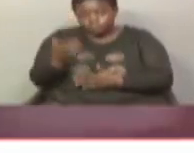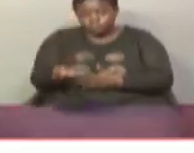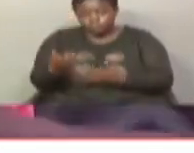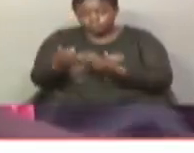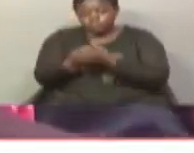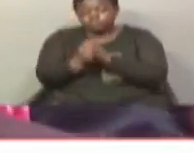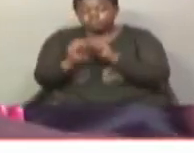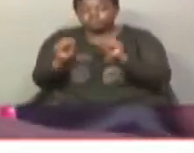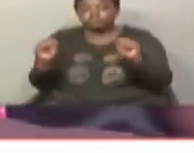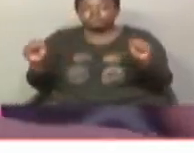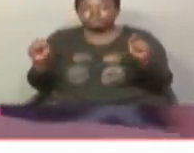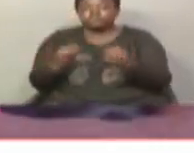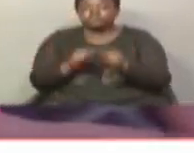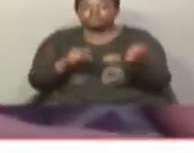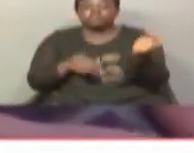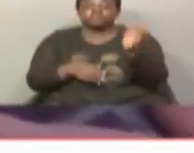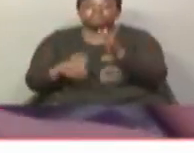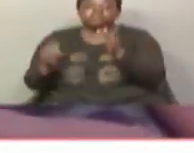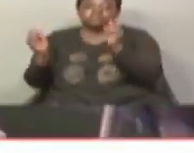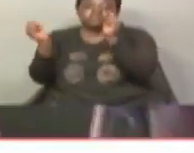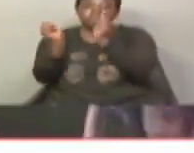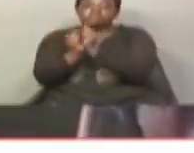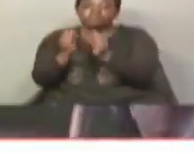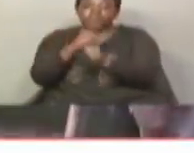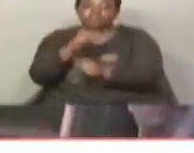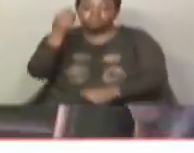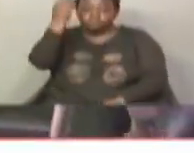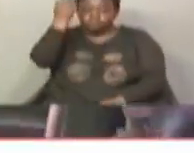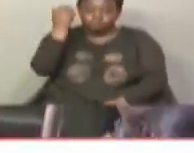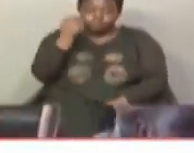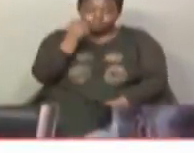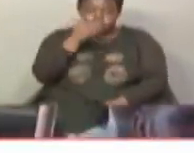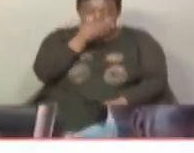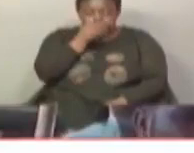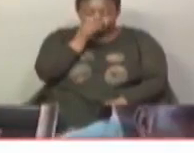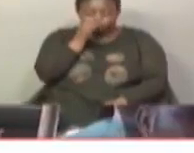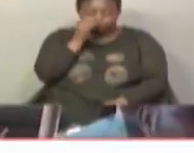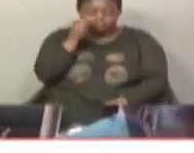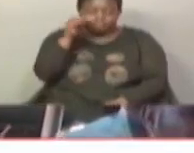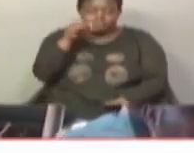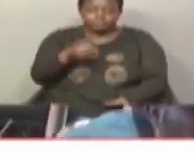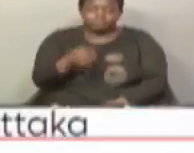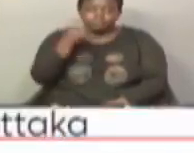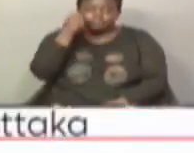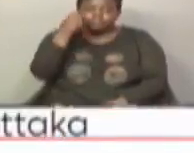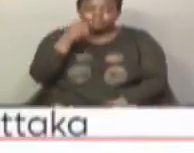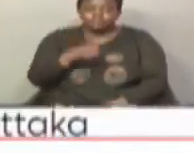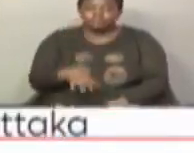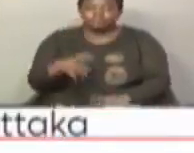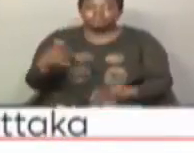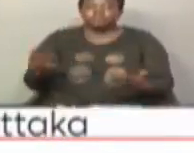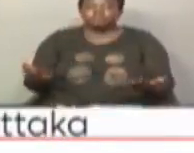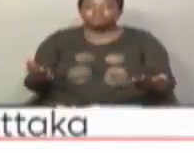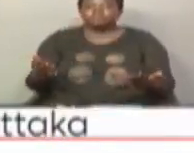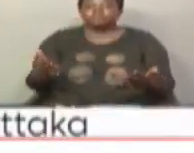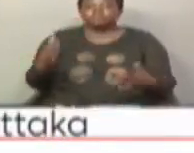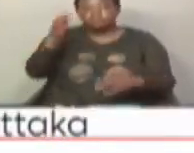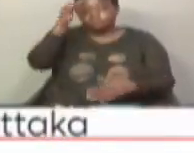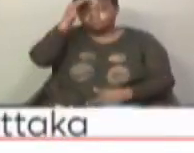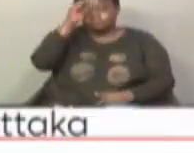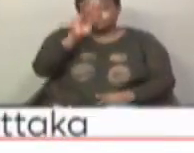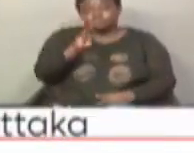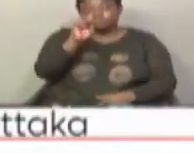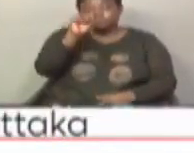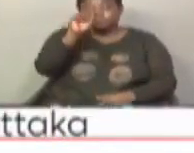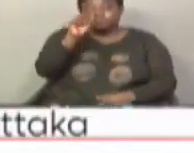yamuwa addemu akwatibwe atwalibwe mu kkooti. Olwaleero bategeezezza nti ali ku poliisi bondi